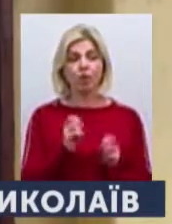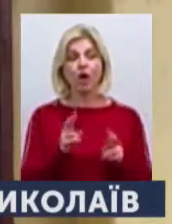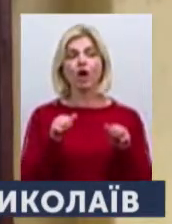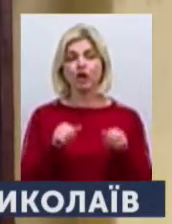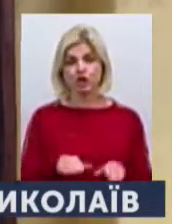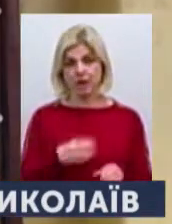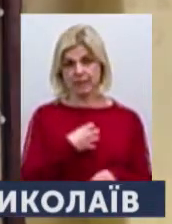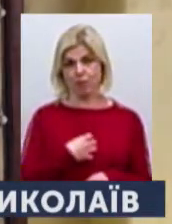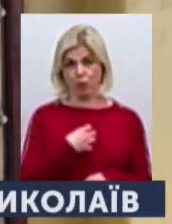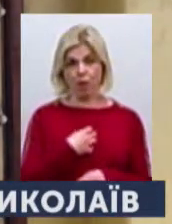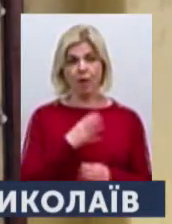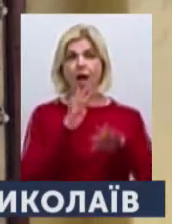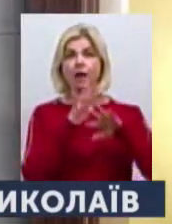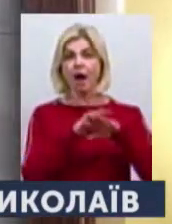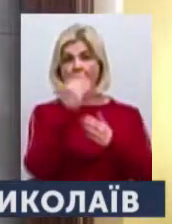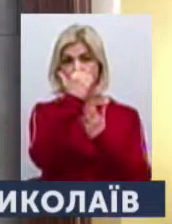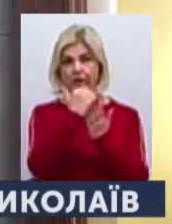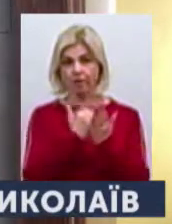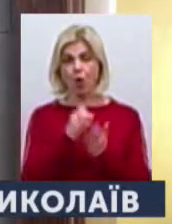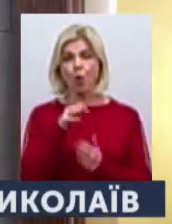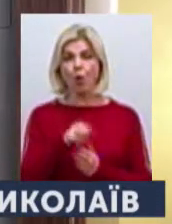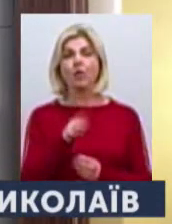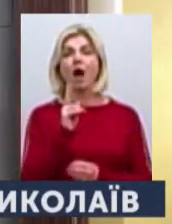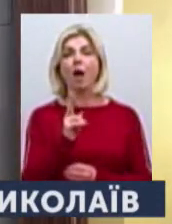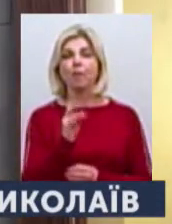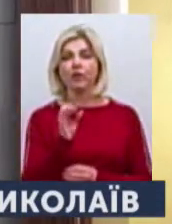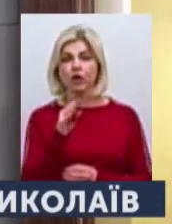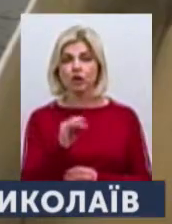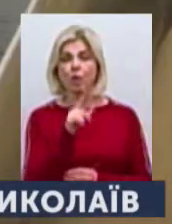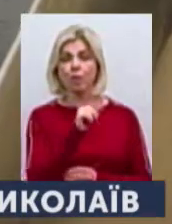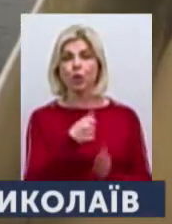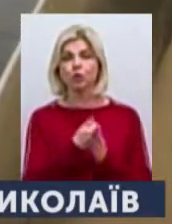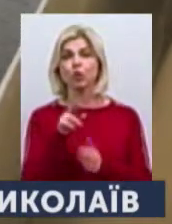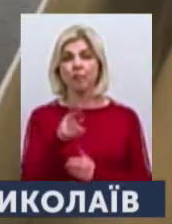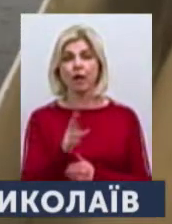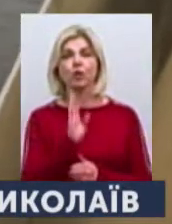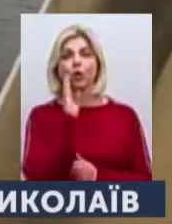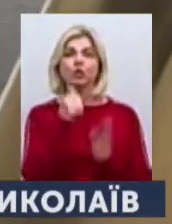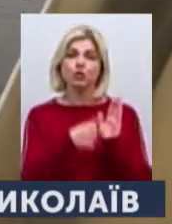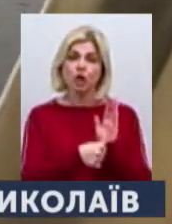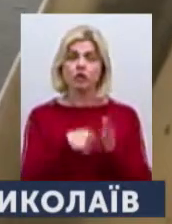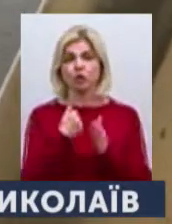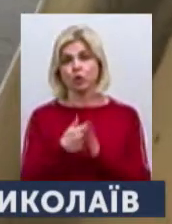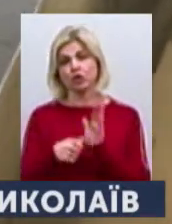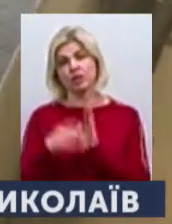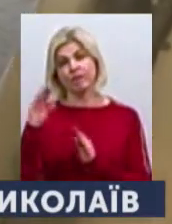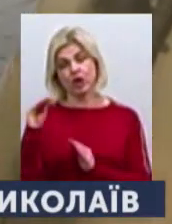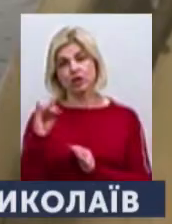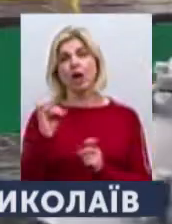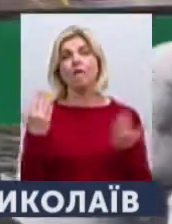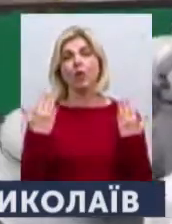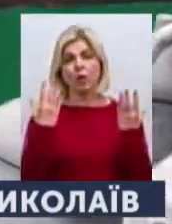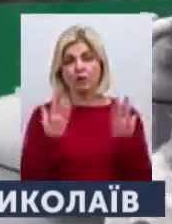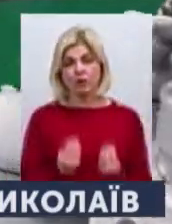Графік руху катера наступний. Від Каботажки з понеділка по п'ятницю у 6-9 ранку та о 6 вечора. Вихідними рейси